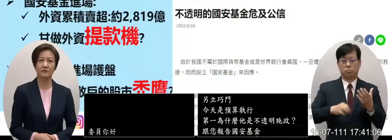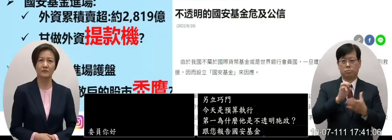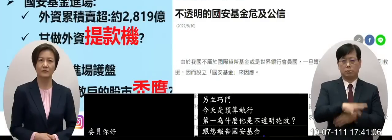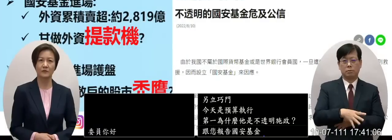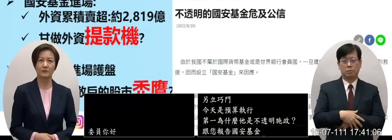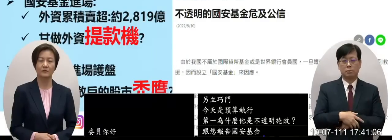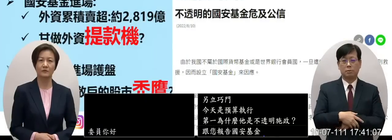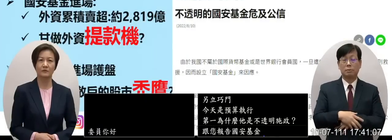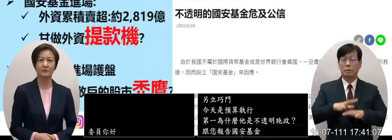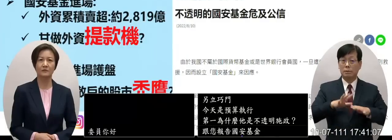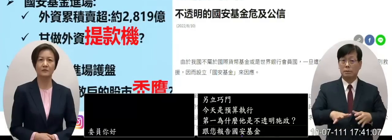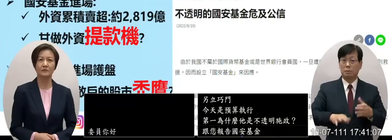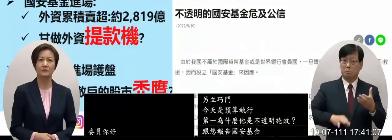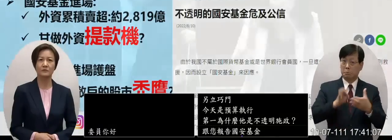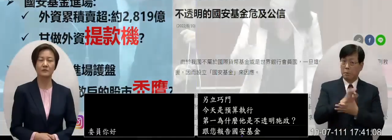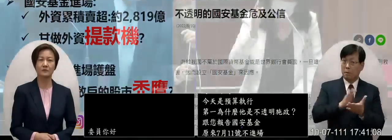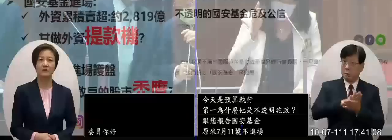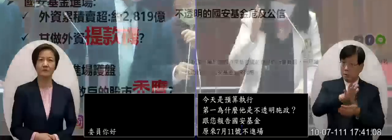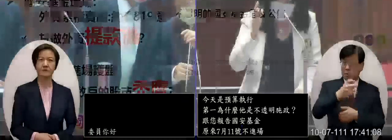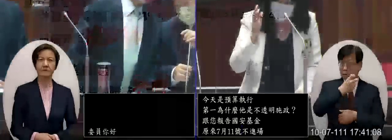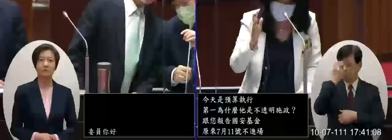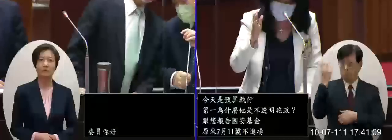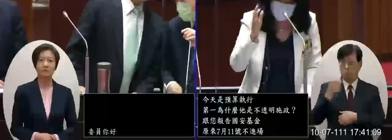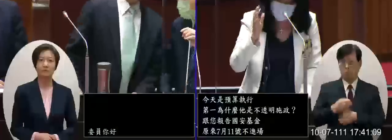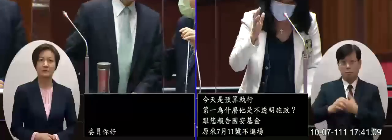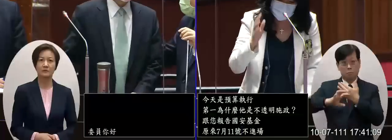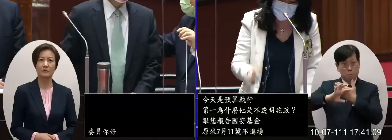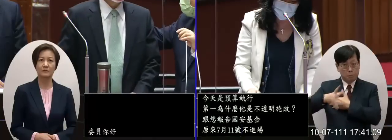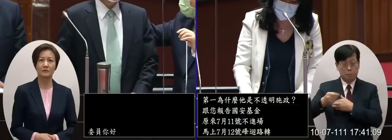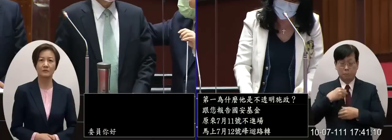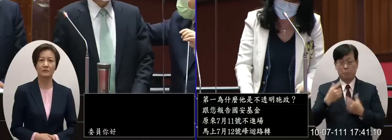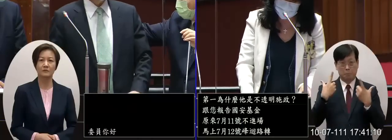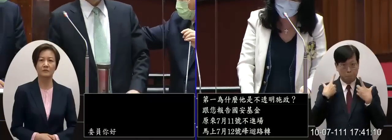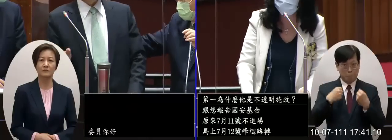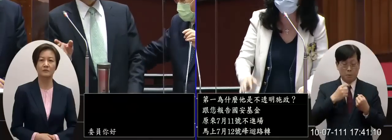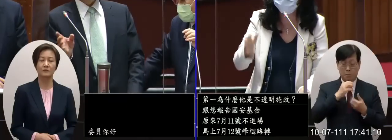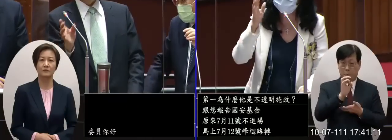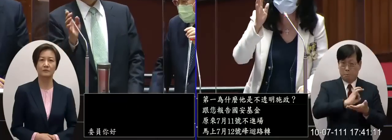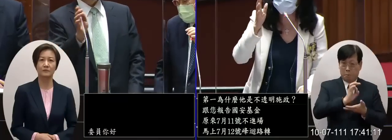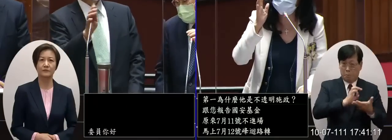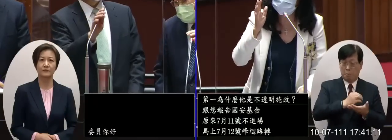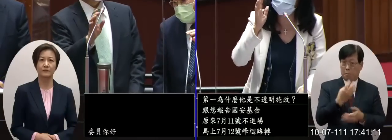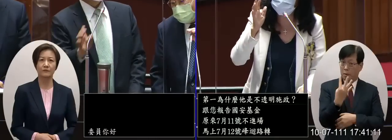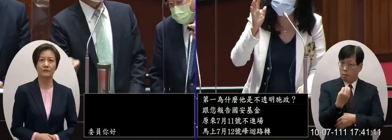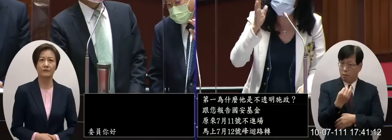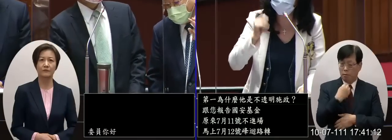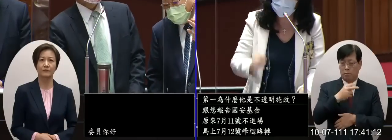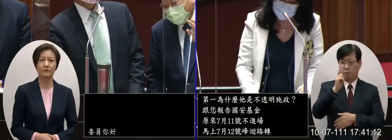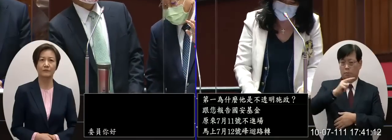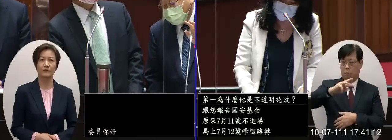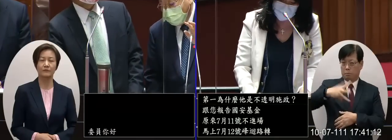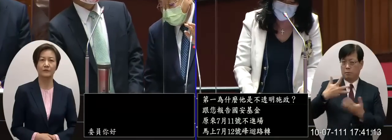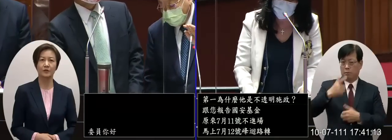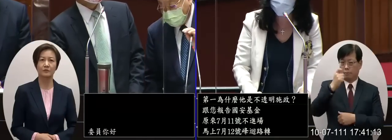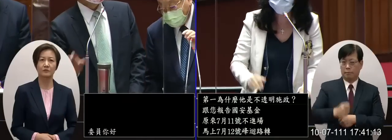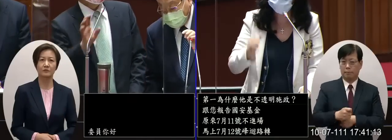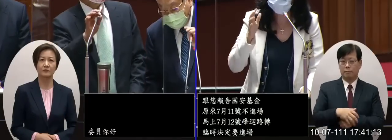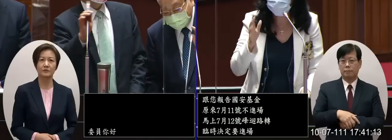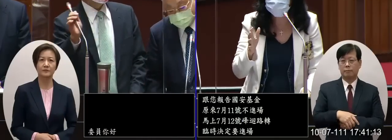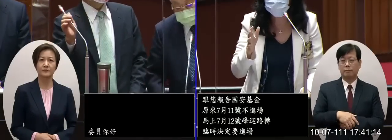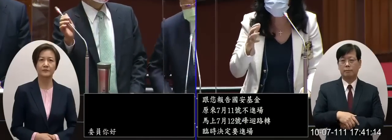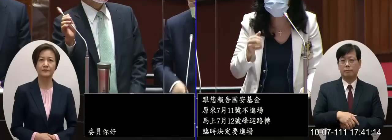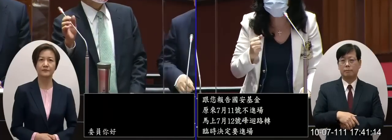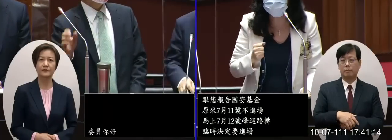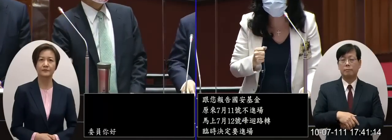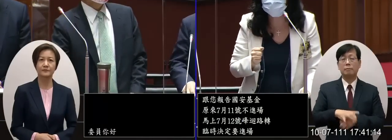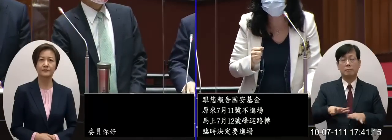场。结果进场之后，我们看到外资的累积的卖超是多少？2800多亿啊！